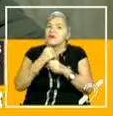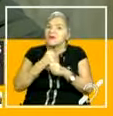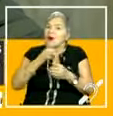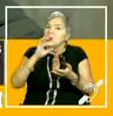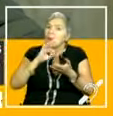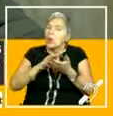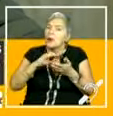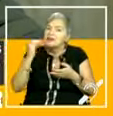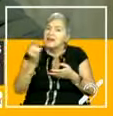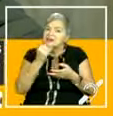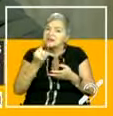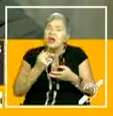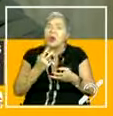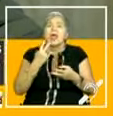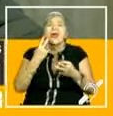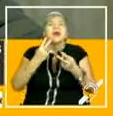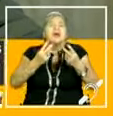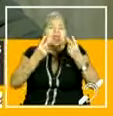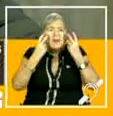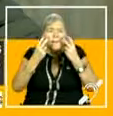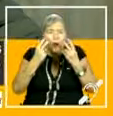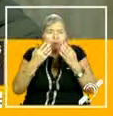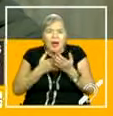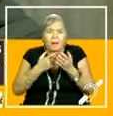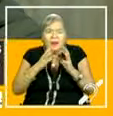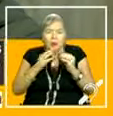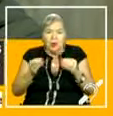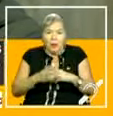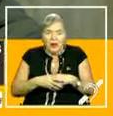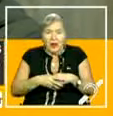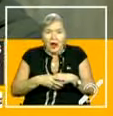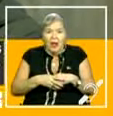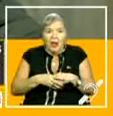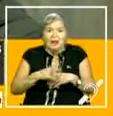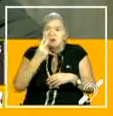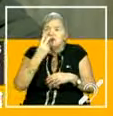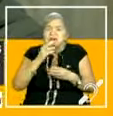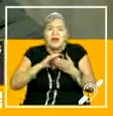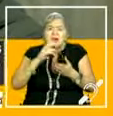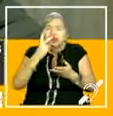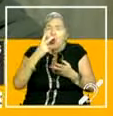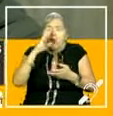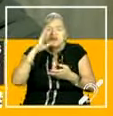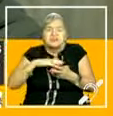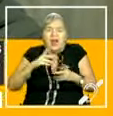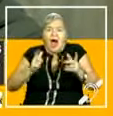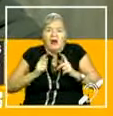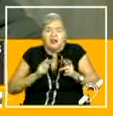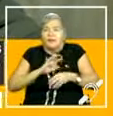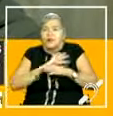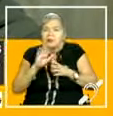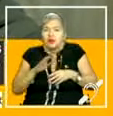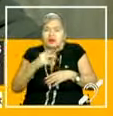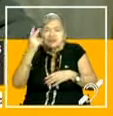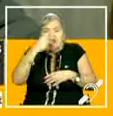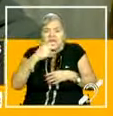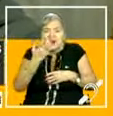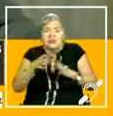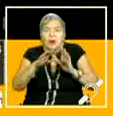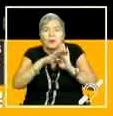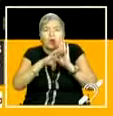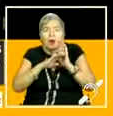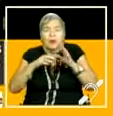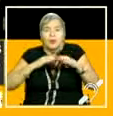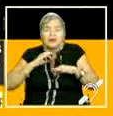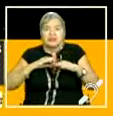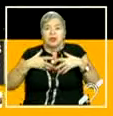foarte important pentru țara noastră. O bâlbâială continuă de două zile așteptăm cu toții să înțelegem programul domnului